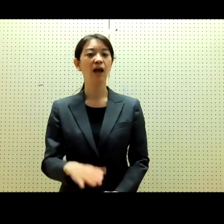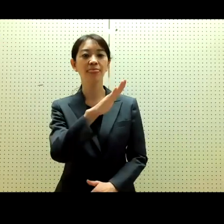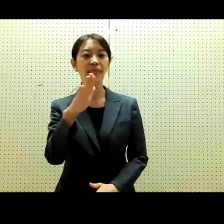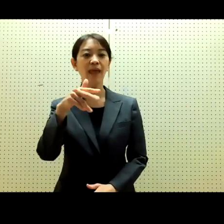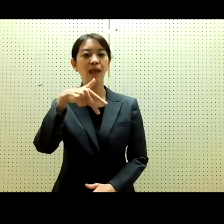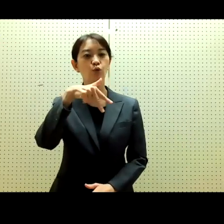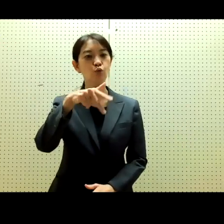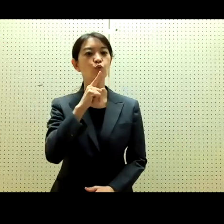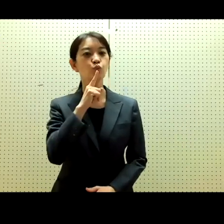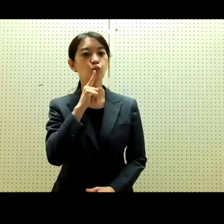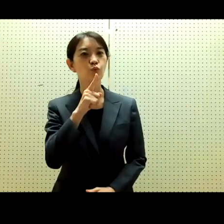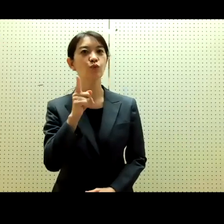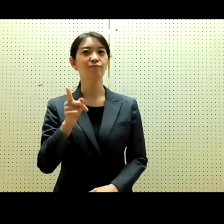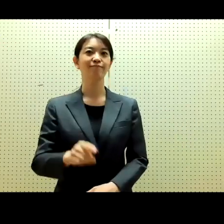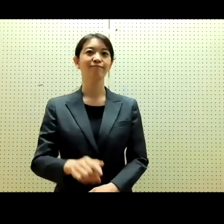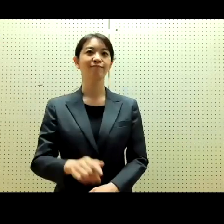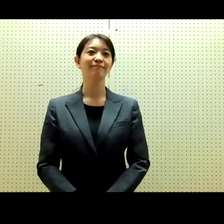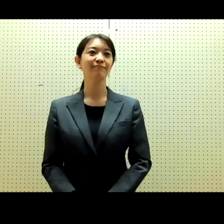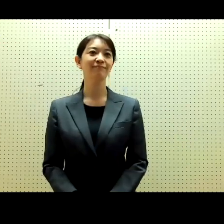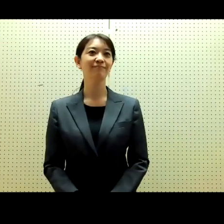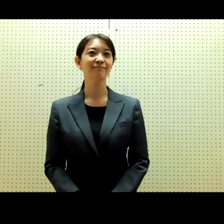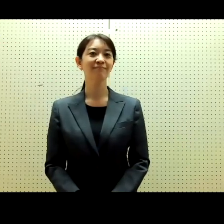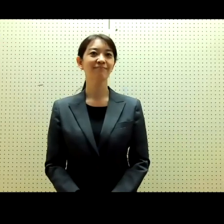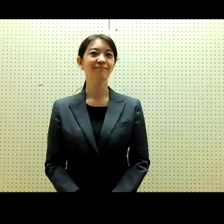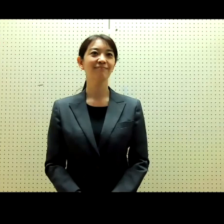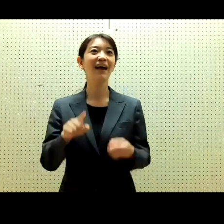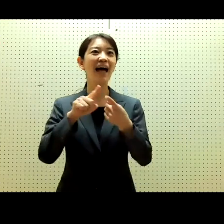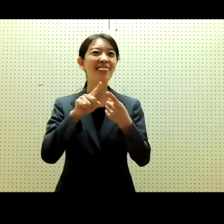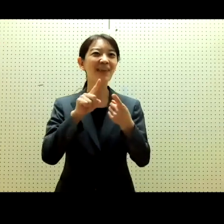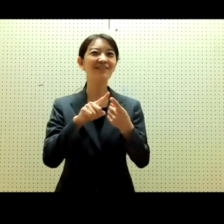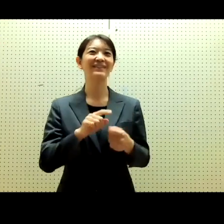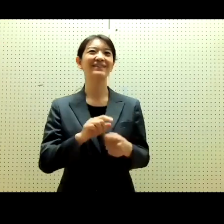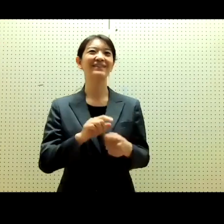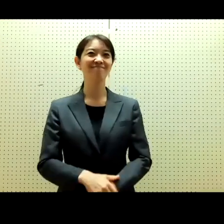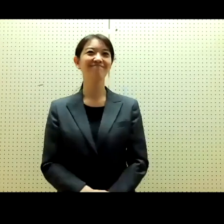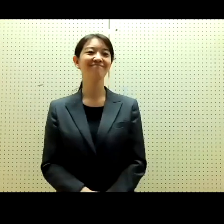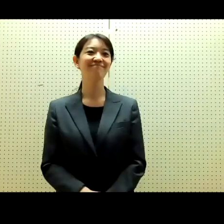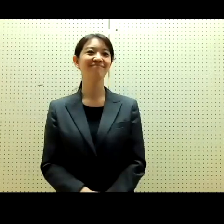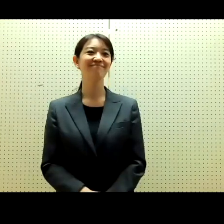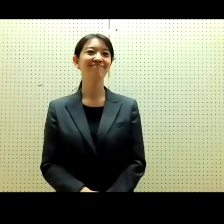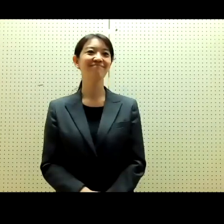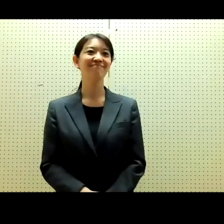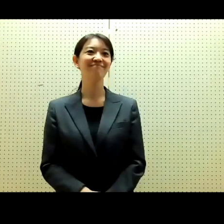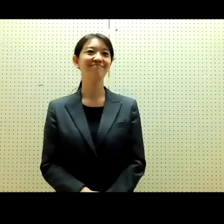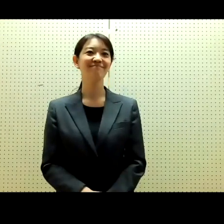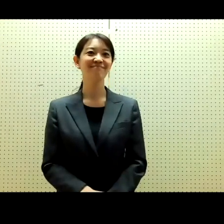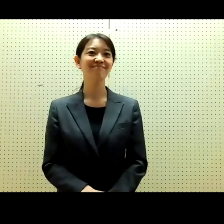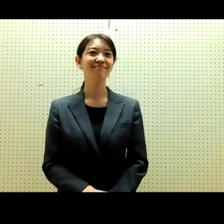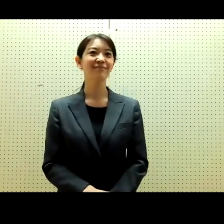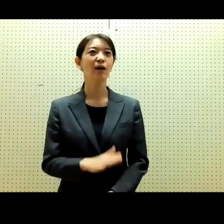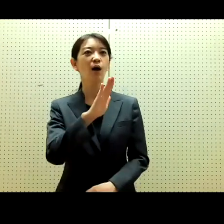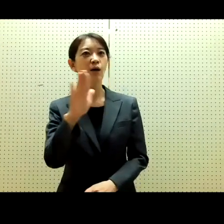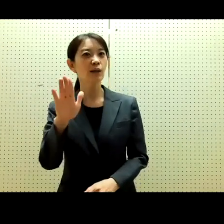ん、いいね、 ピンポン、 はい、F ってどうやって打つの？ FE、うん、